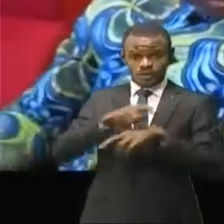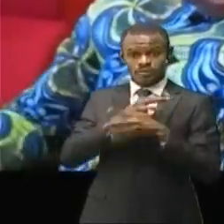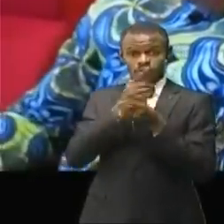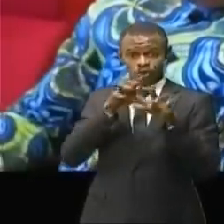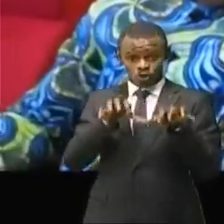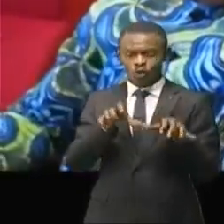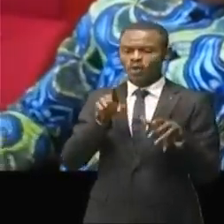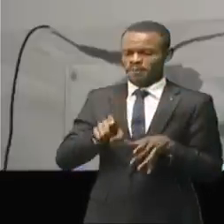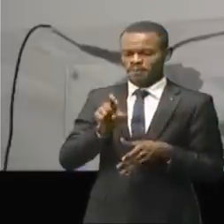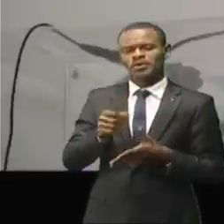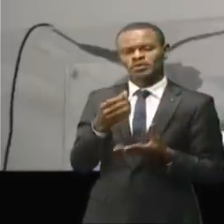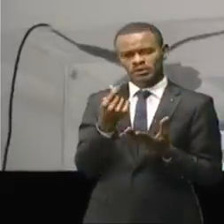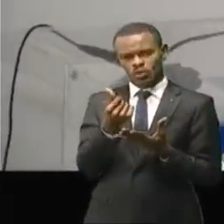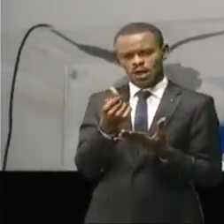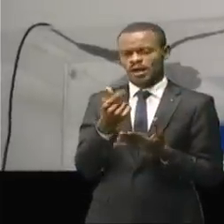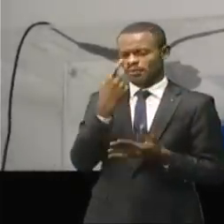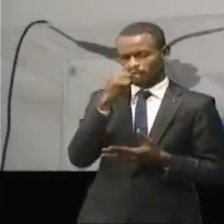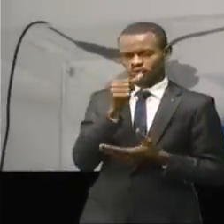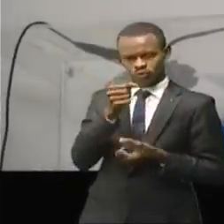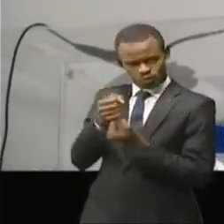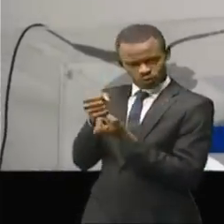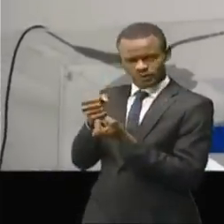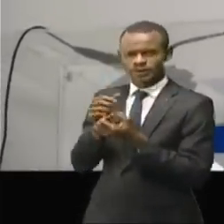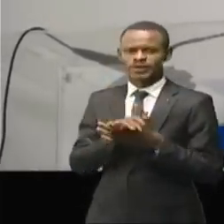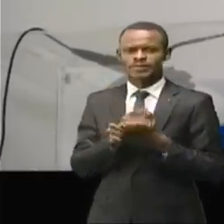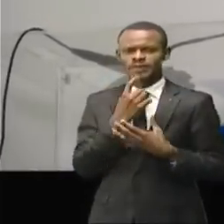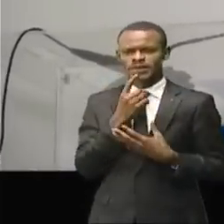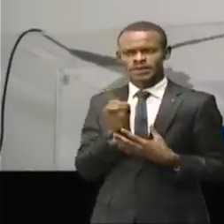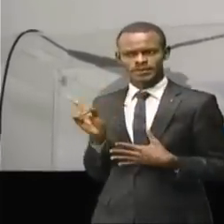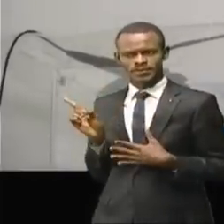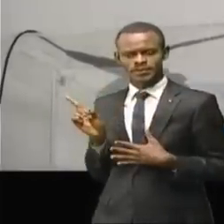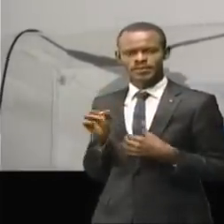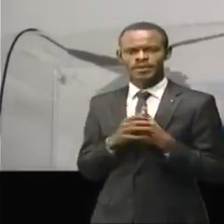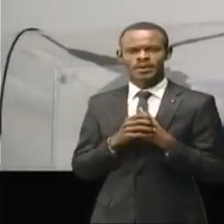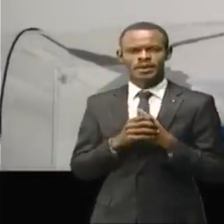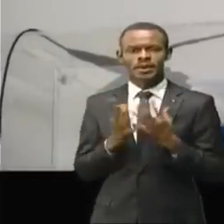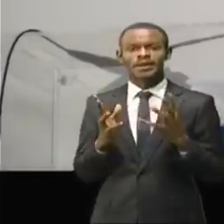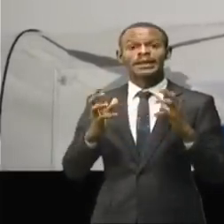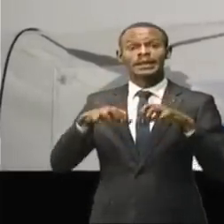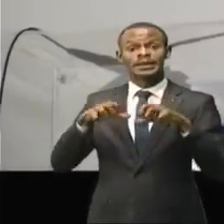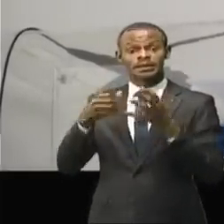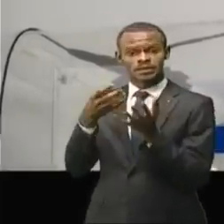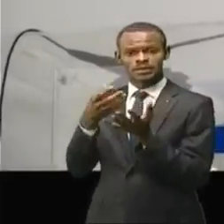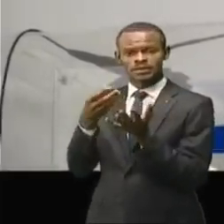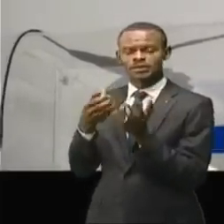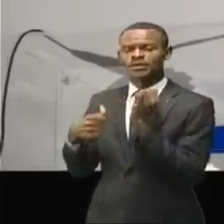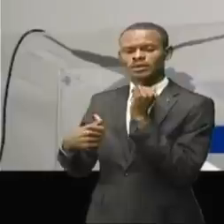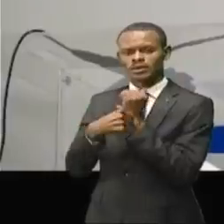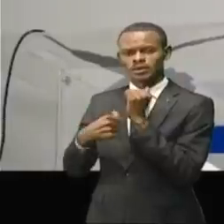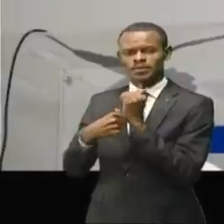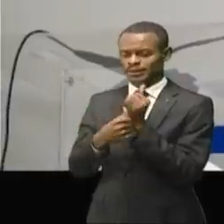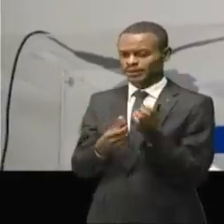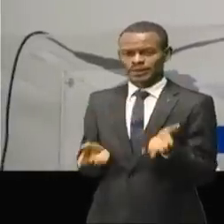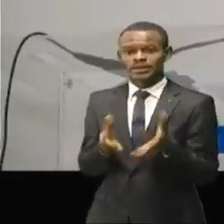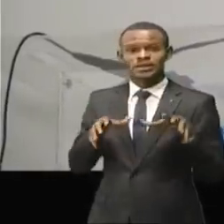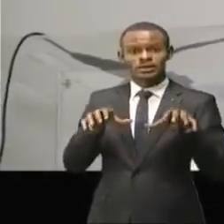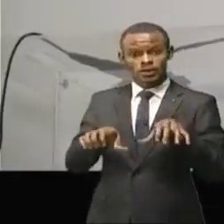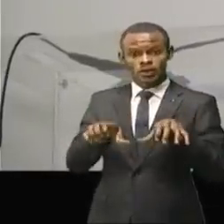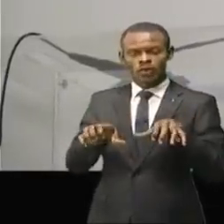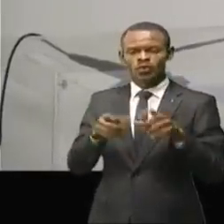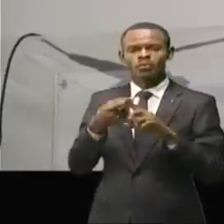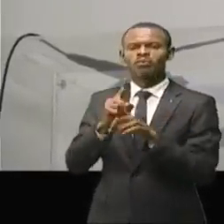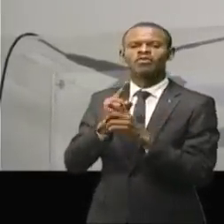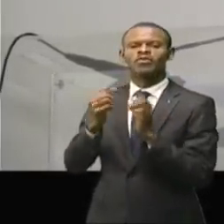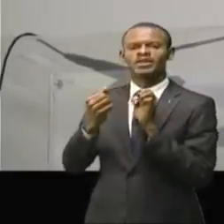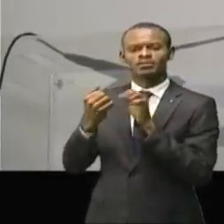à la crise humanitaire puisque finalement ce pays aujourd'hui en français et avait compris les armées